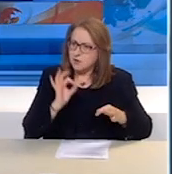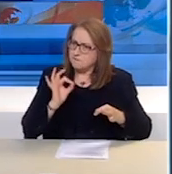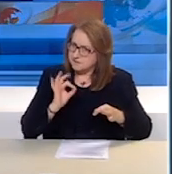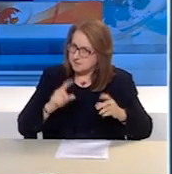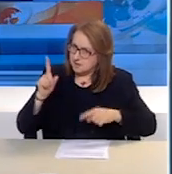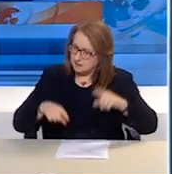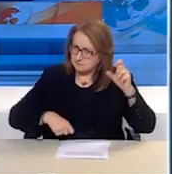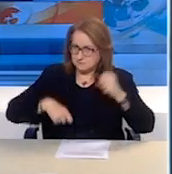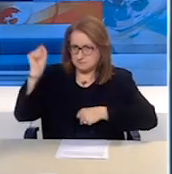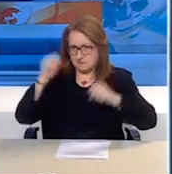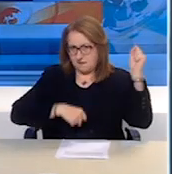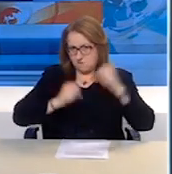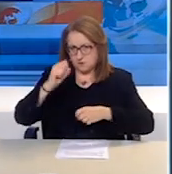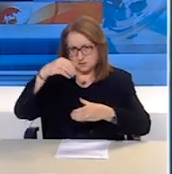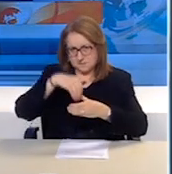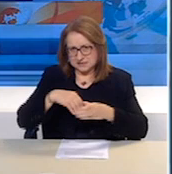όπως αυτές